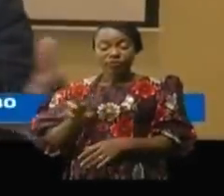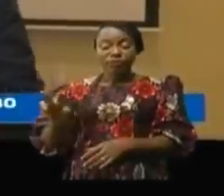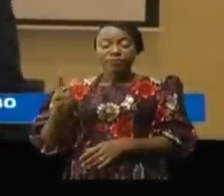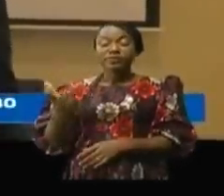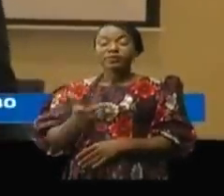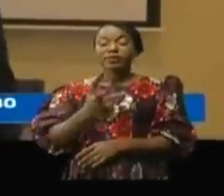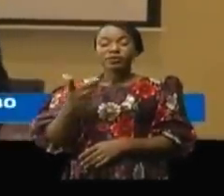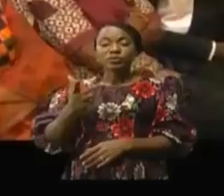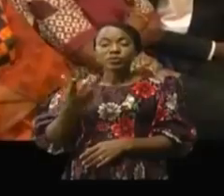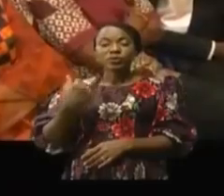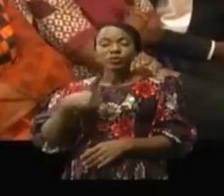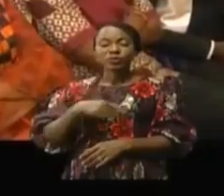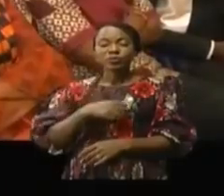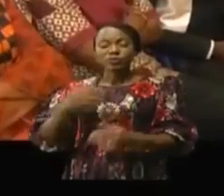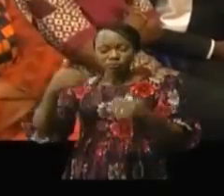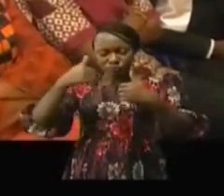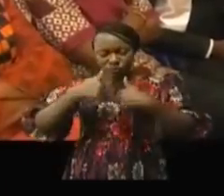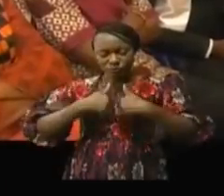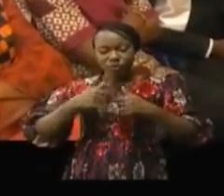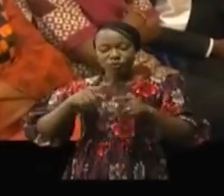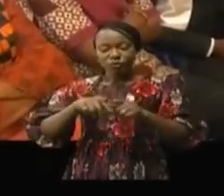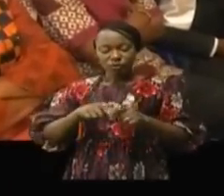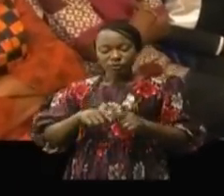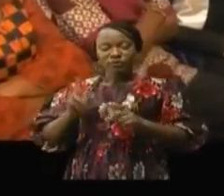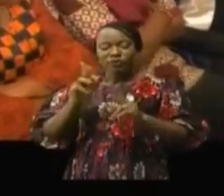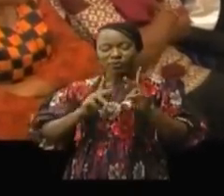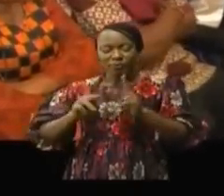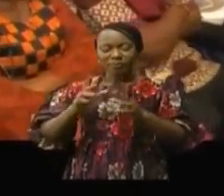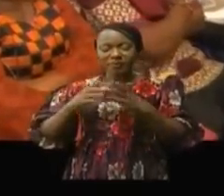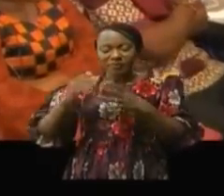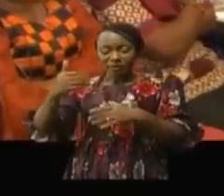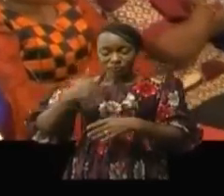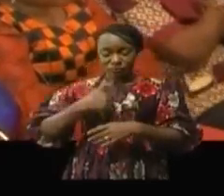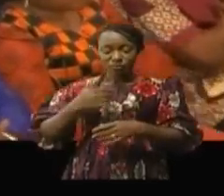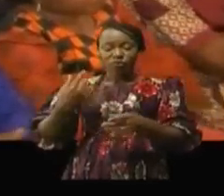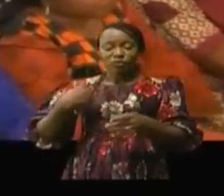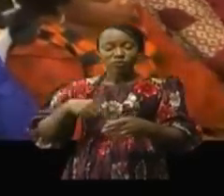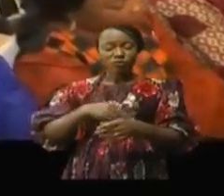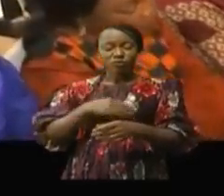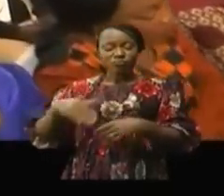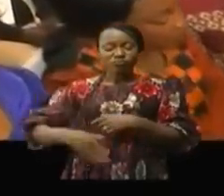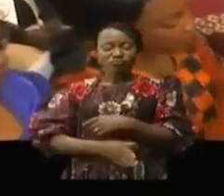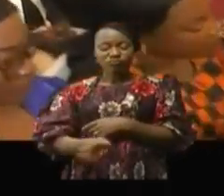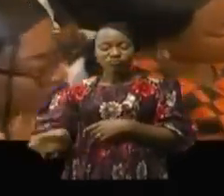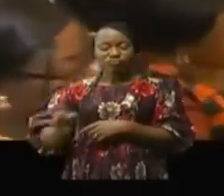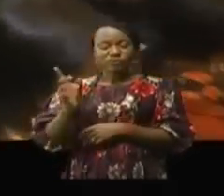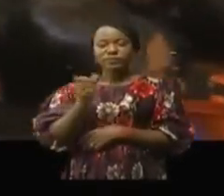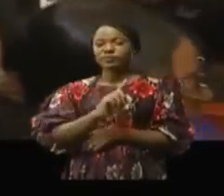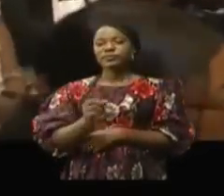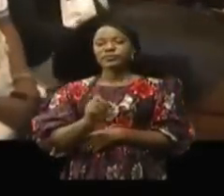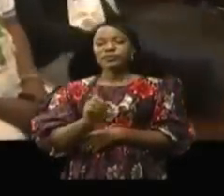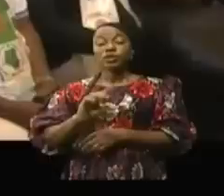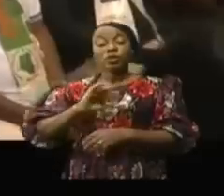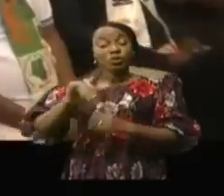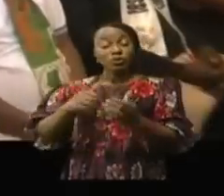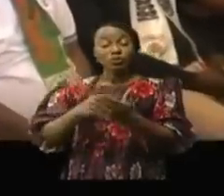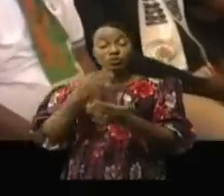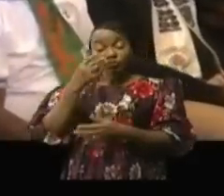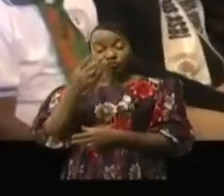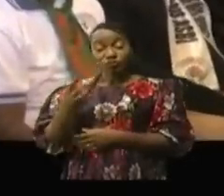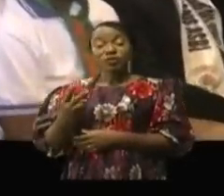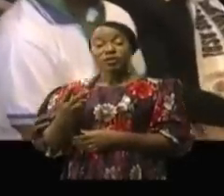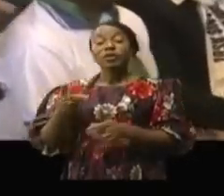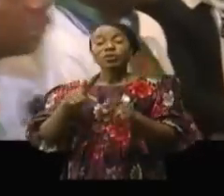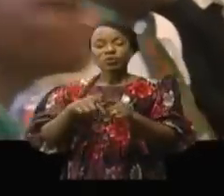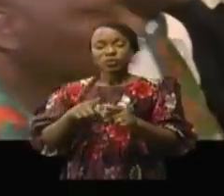2023 nous appartient. Nous avons le peuple avec nous, nous n'avons pas besoin de tricher. Ouais. Tout le monde nous voit, tout le monde sait